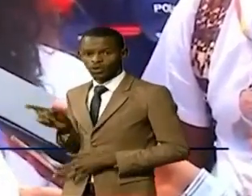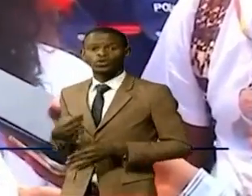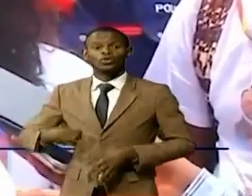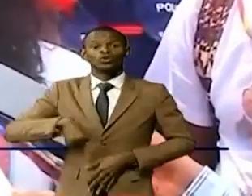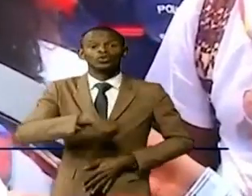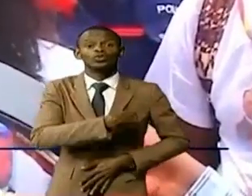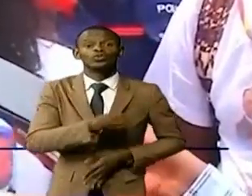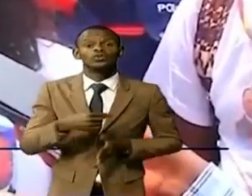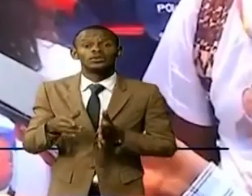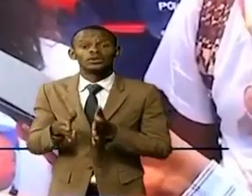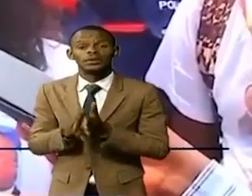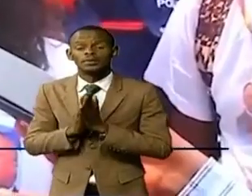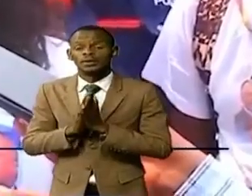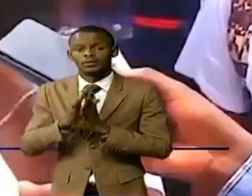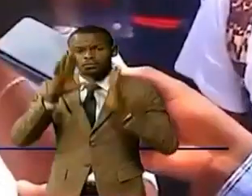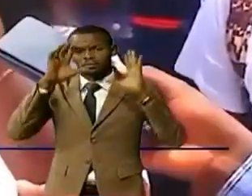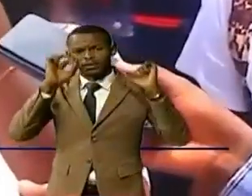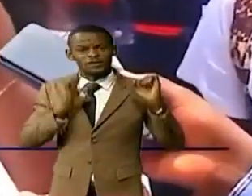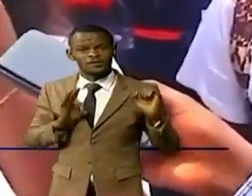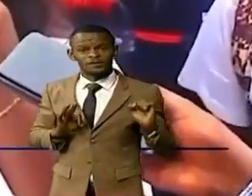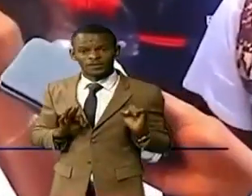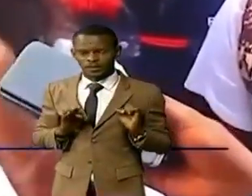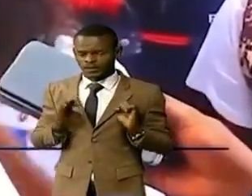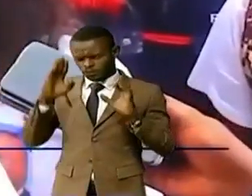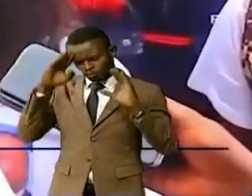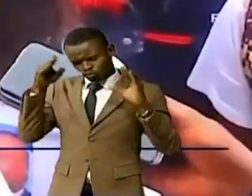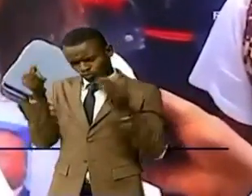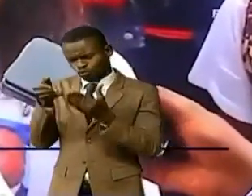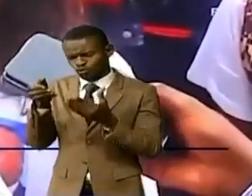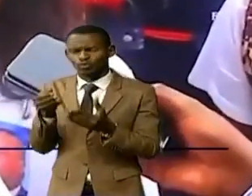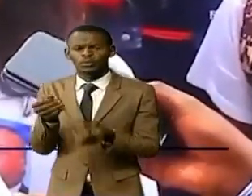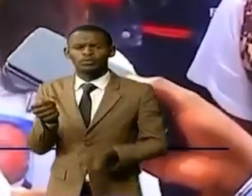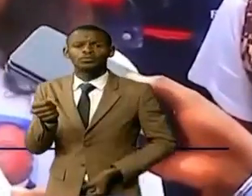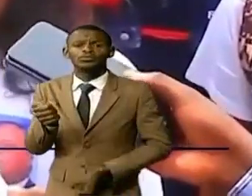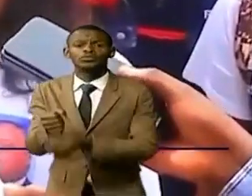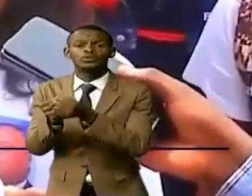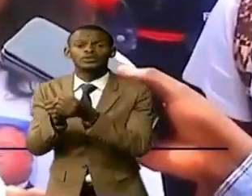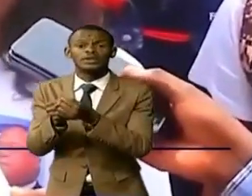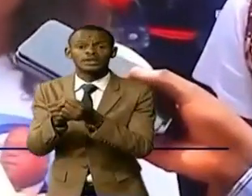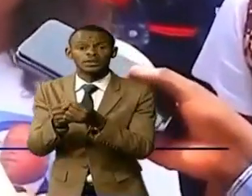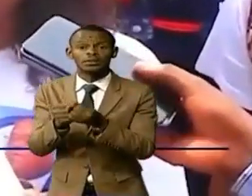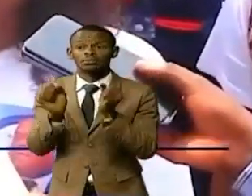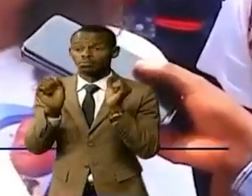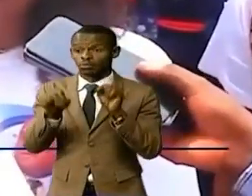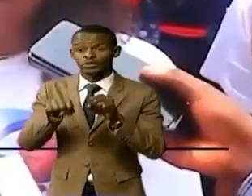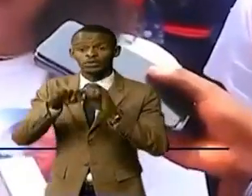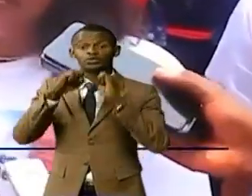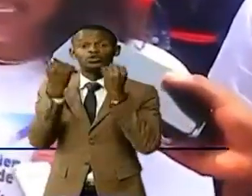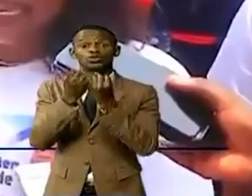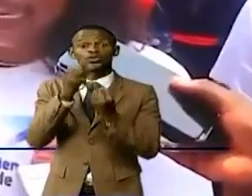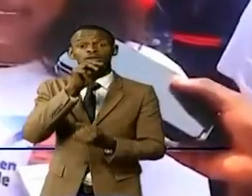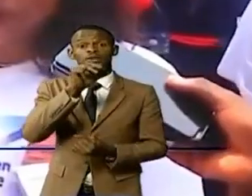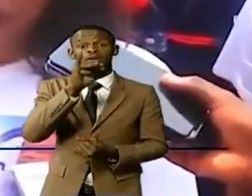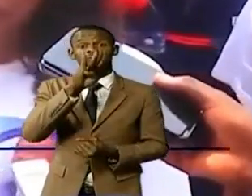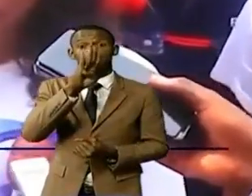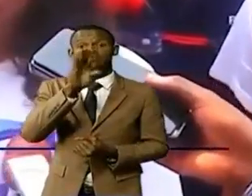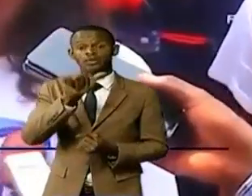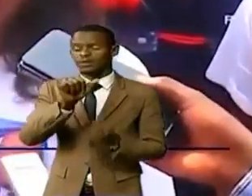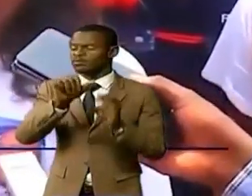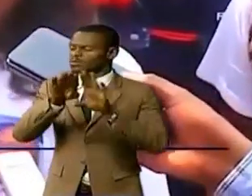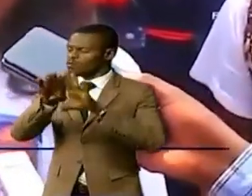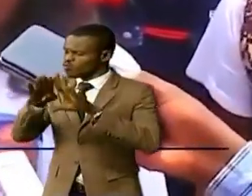la relance effective de la MIBA. Étant la mère nourricière de notre province avec des décaissements